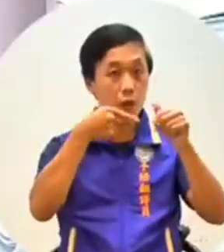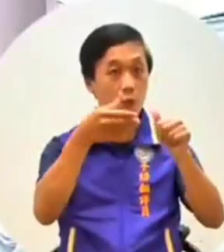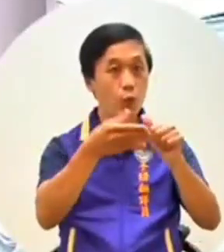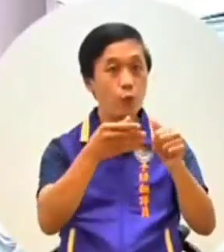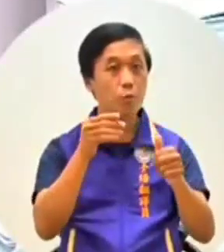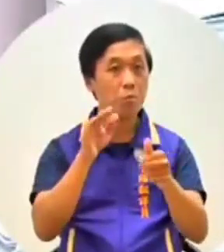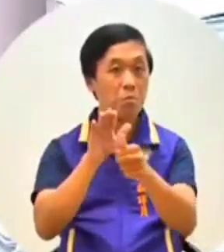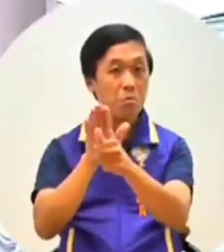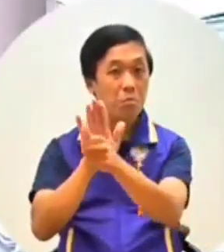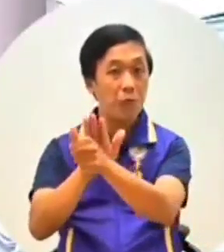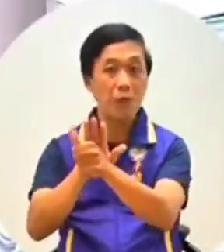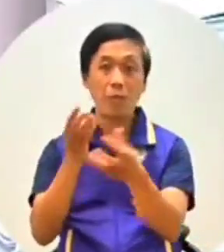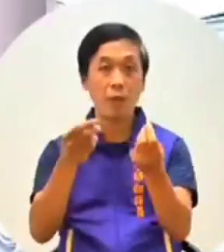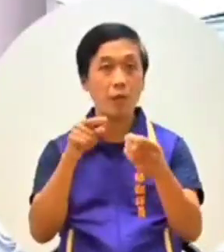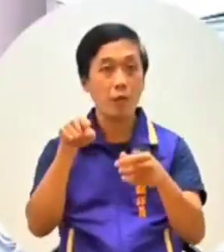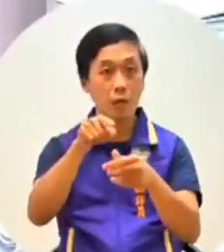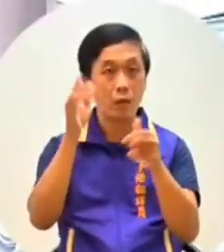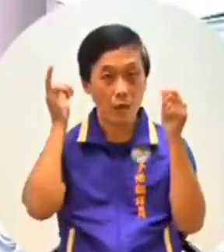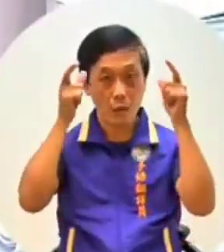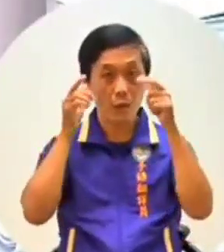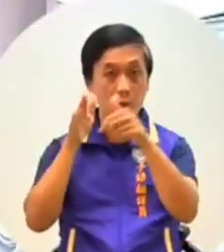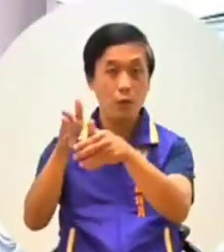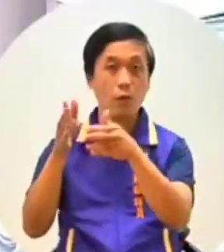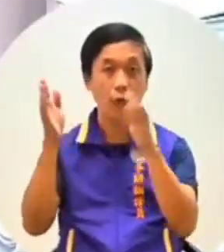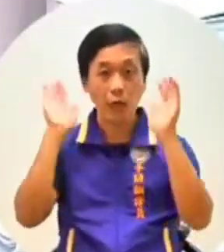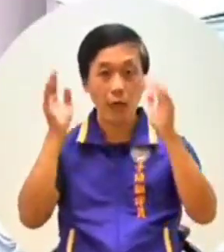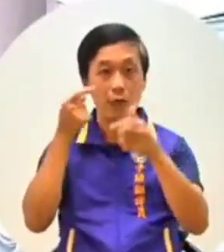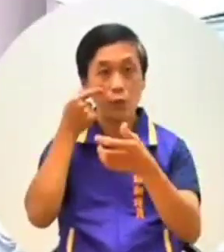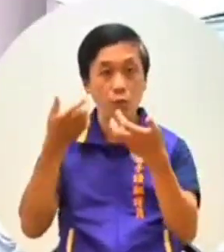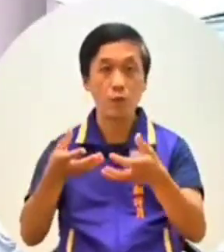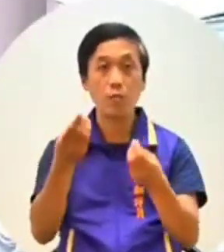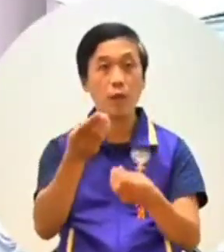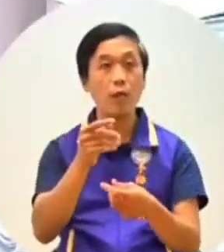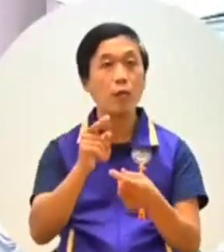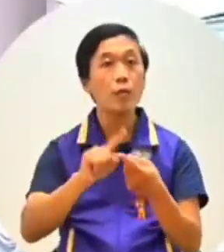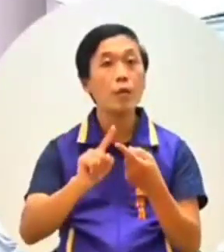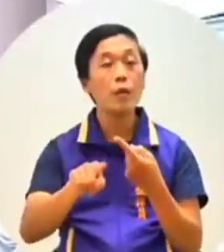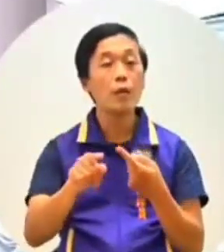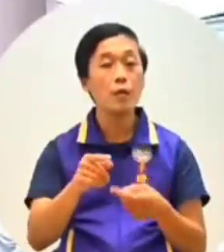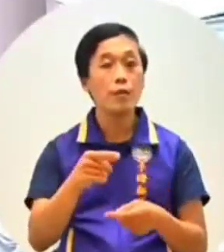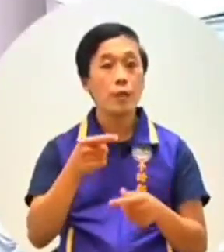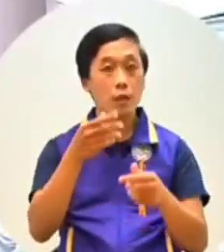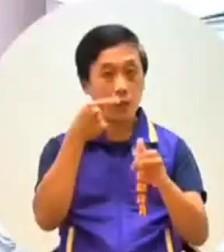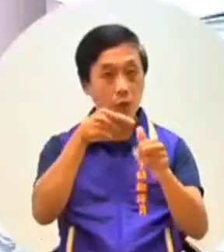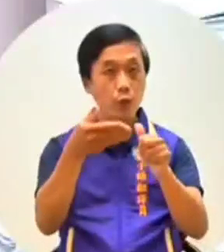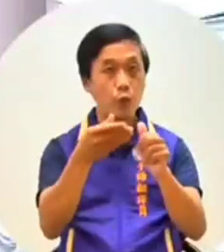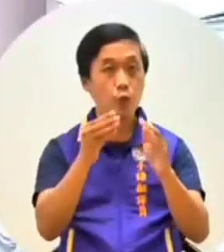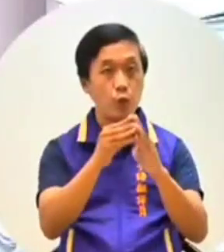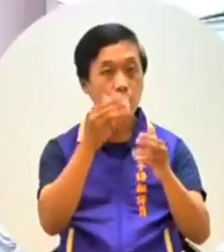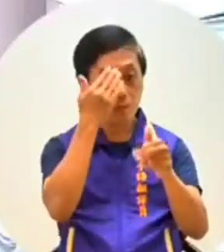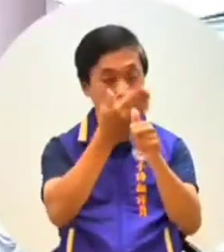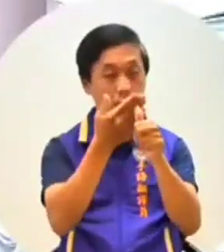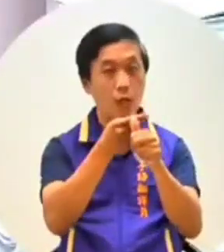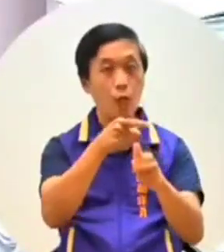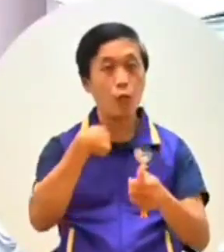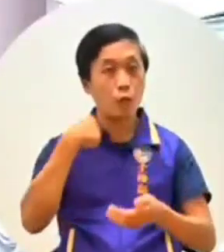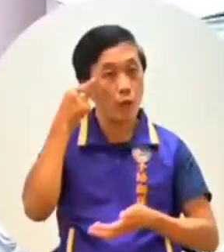让他们感受到高雄对于这些小朋友的重视吧，对不对？教育局麻烦您一下，以下2点是我的建议：